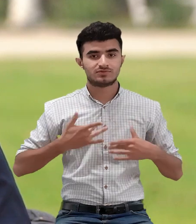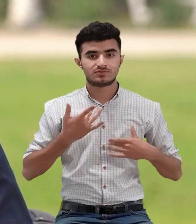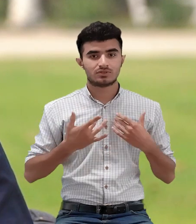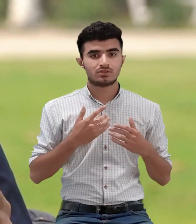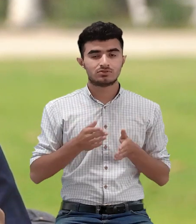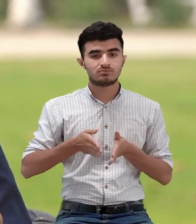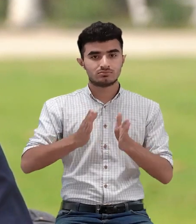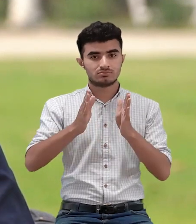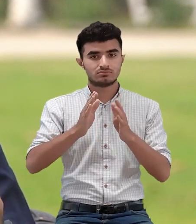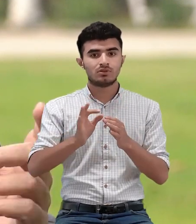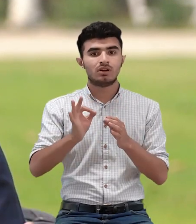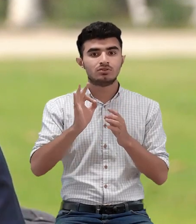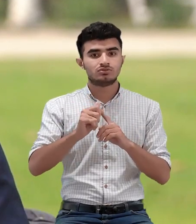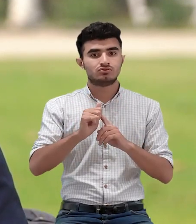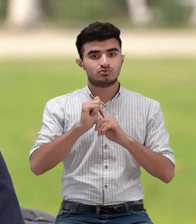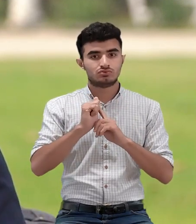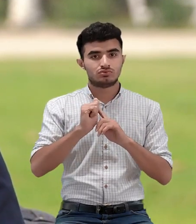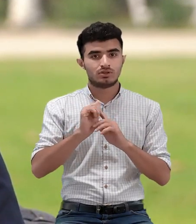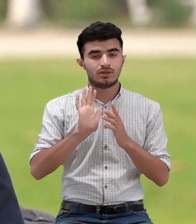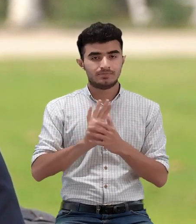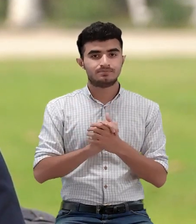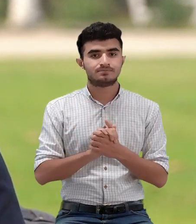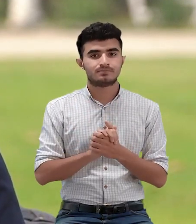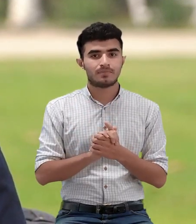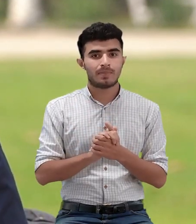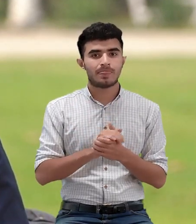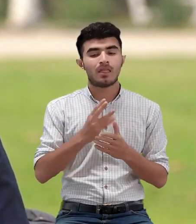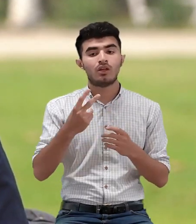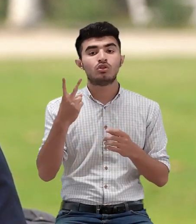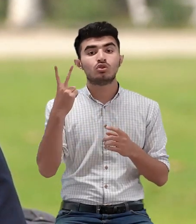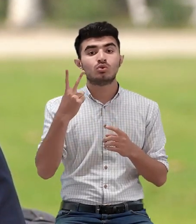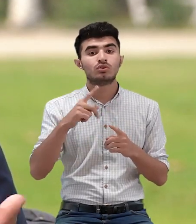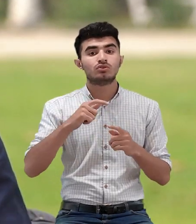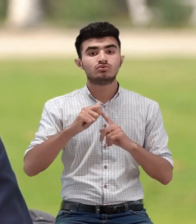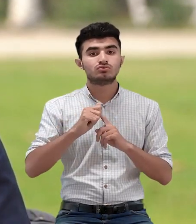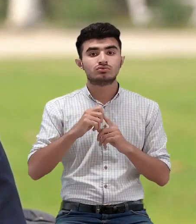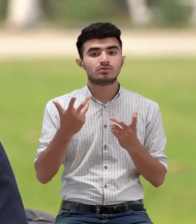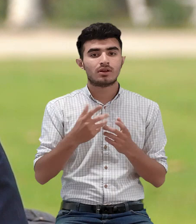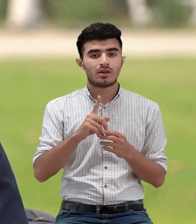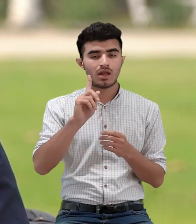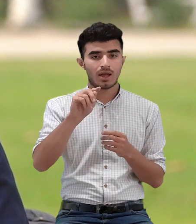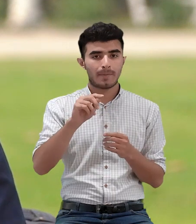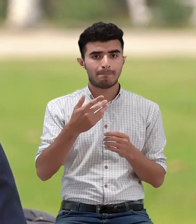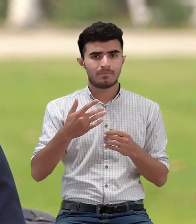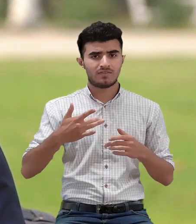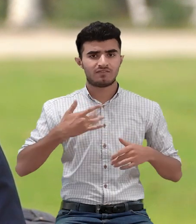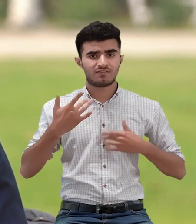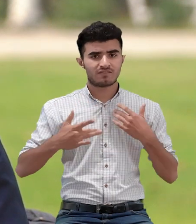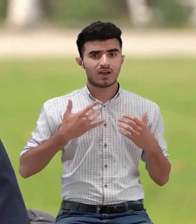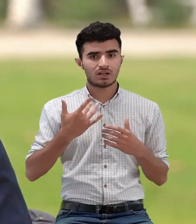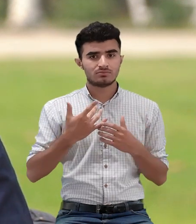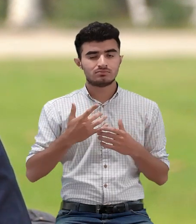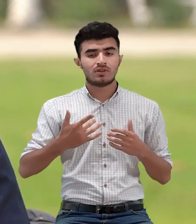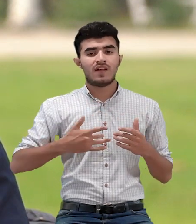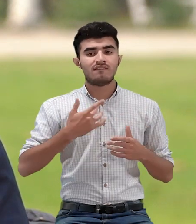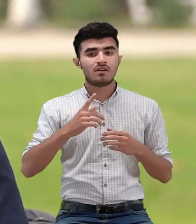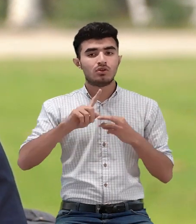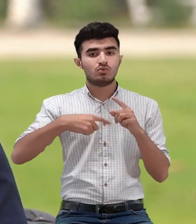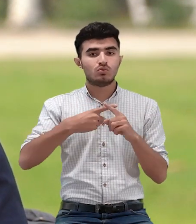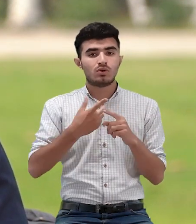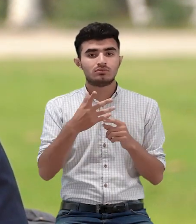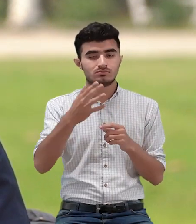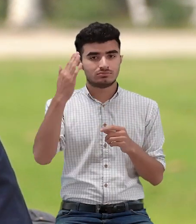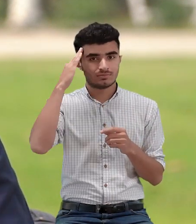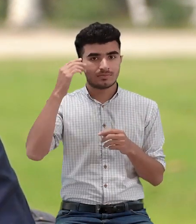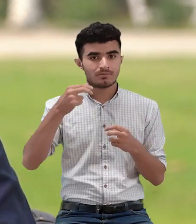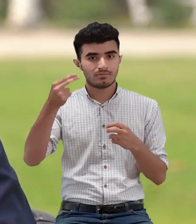की, उसमें यह है कि हम इस यूनिवर्स की हकीकत को नहीं समझते। दूसरी चीज़ होती है तकब्बुर, एरोगेंस। तकब्बुर और एरोगेंस